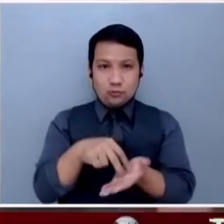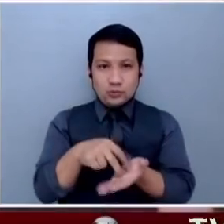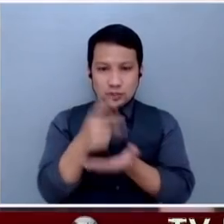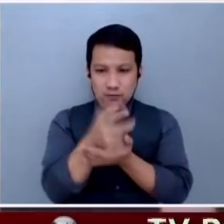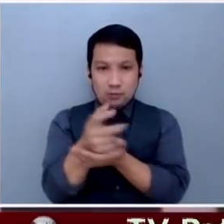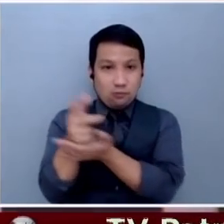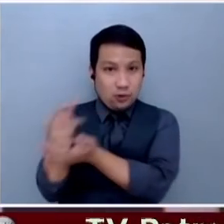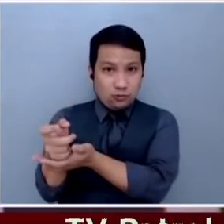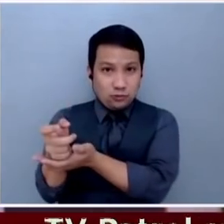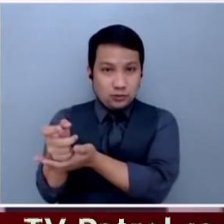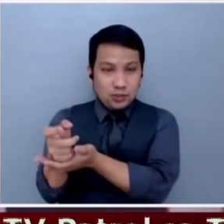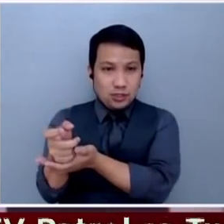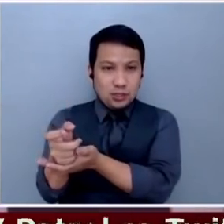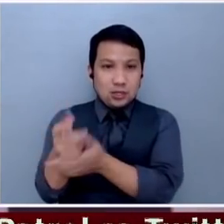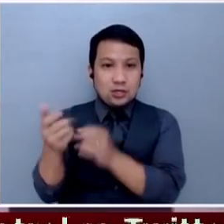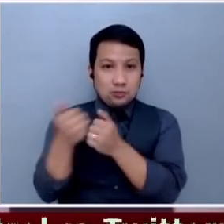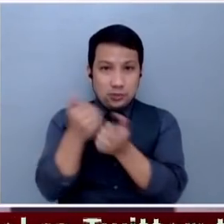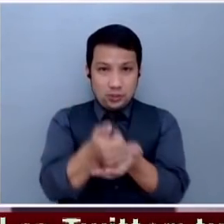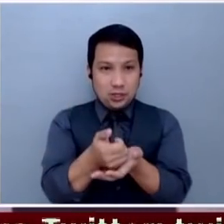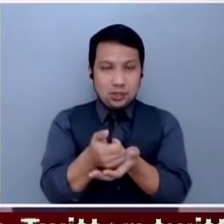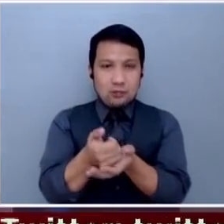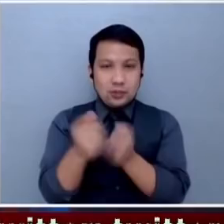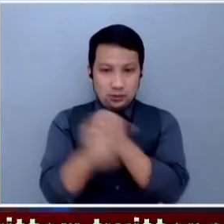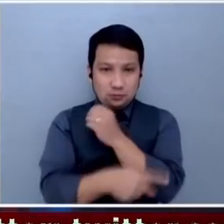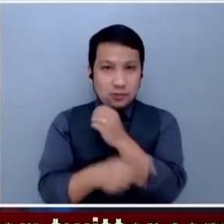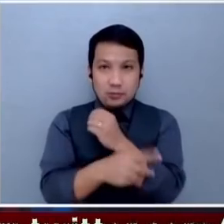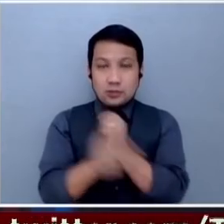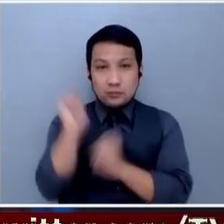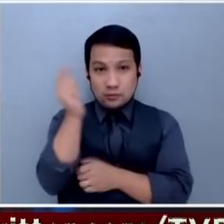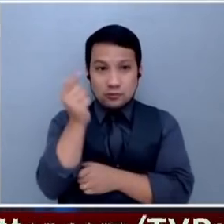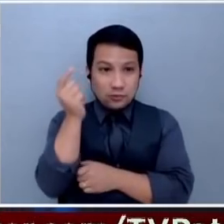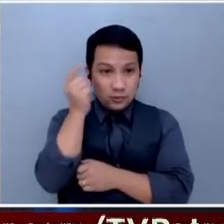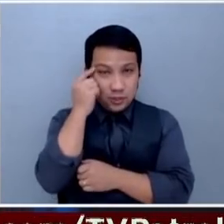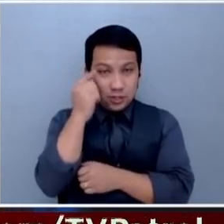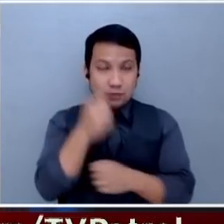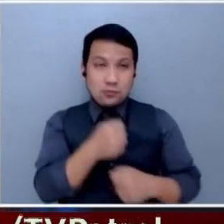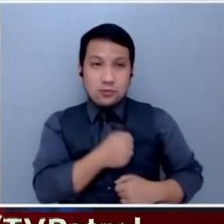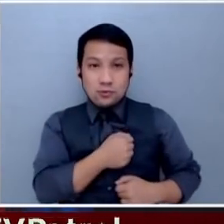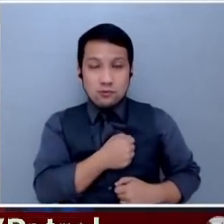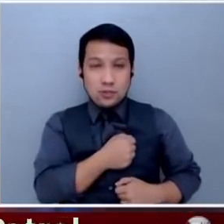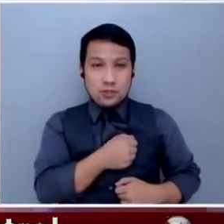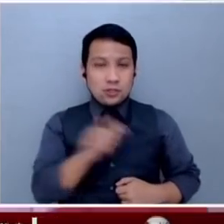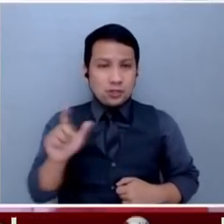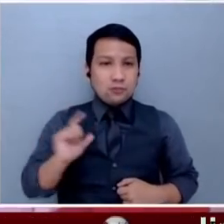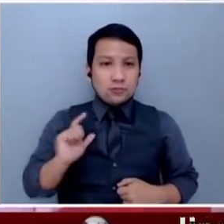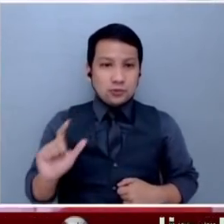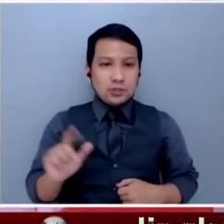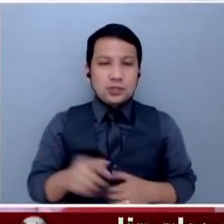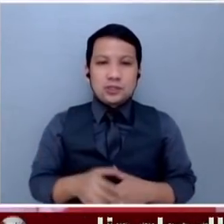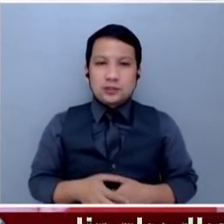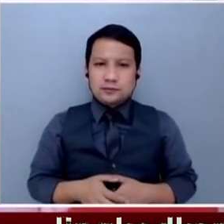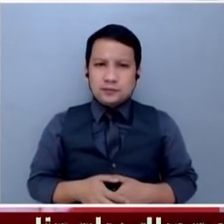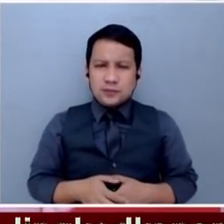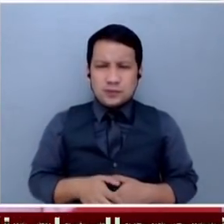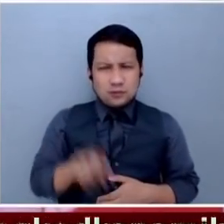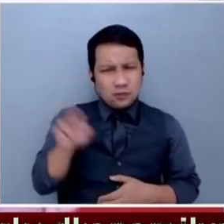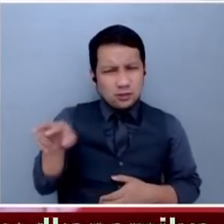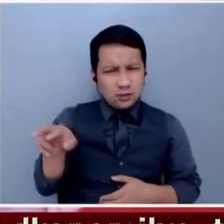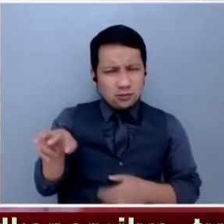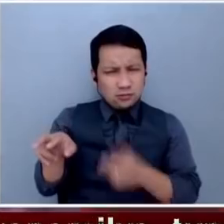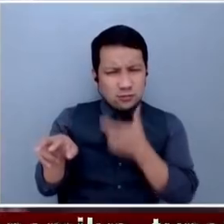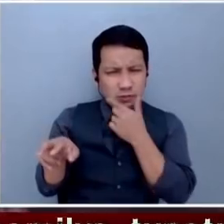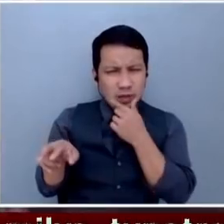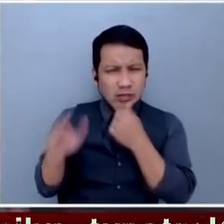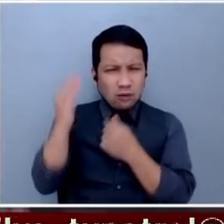Catanduanes sa pakikipagtulungan ng provincial government, militar at pulis. Natuon din ang pansin ng Vice Presidente sa